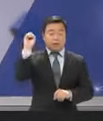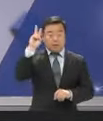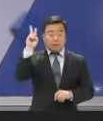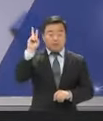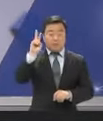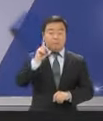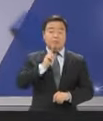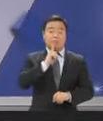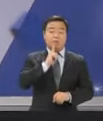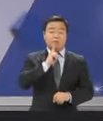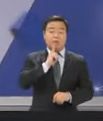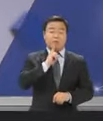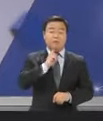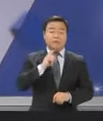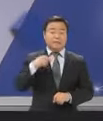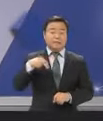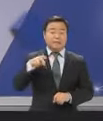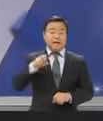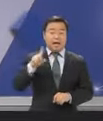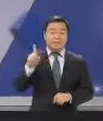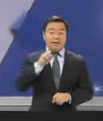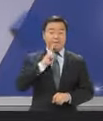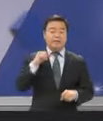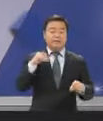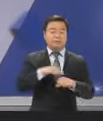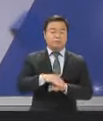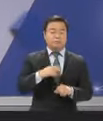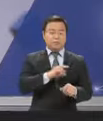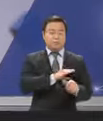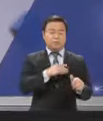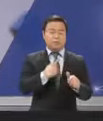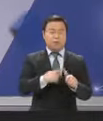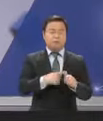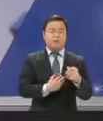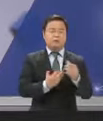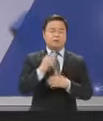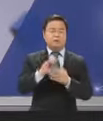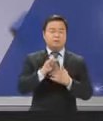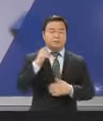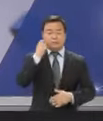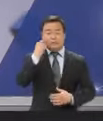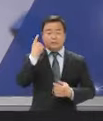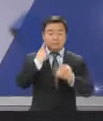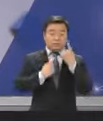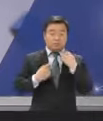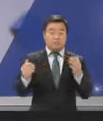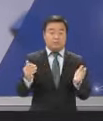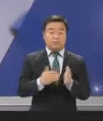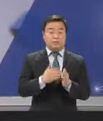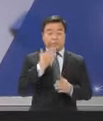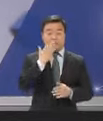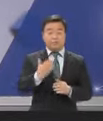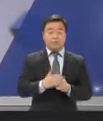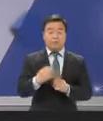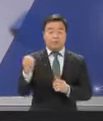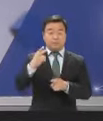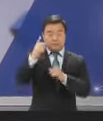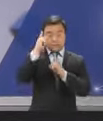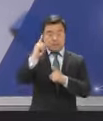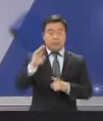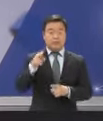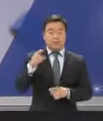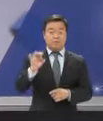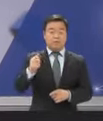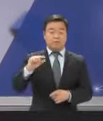별명이 생겨버리면 스타성에 금이 가는 거고 엄청난 피해를 남한테 안기는 겁니다. 그리고 저기 이병헌 씨라든가 최근에 얼마